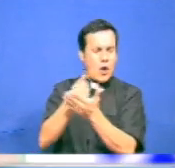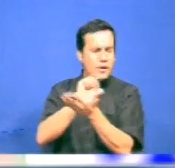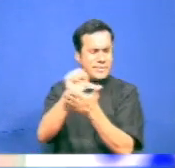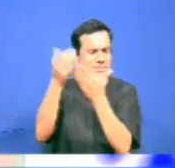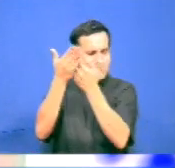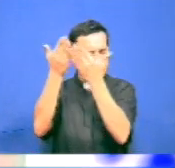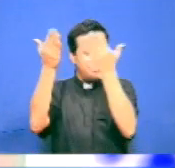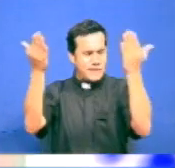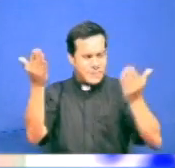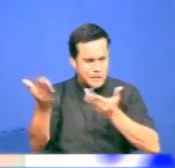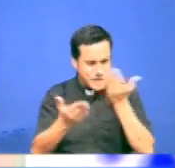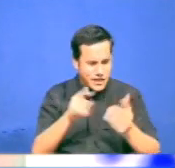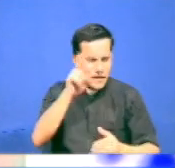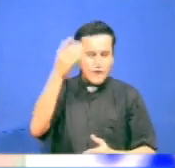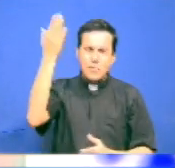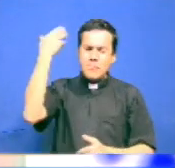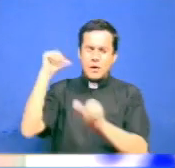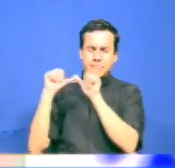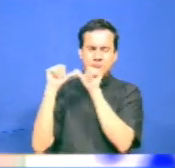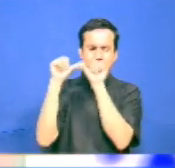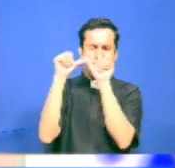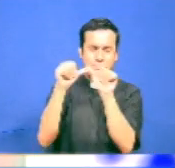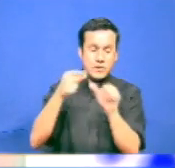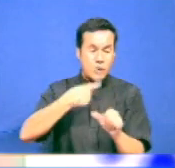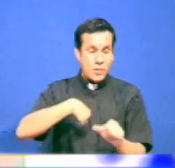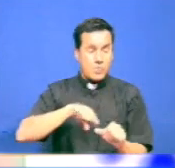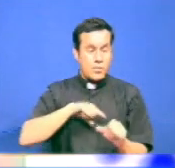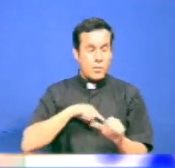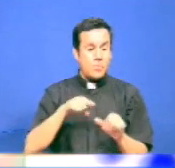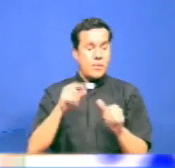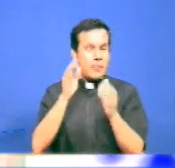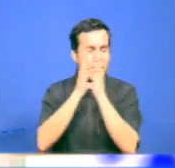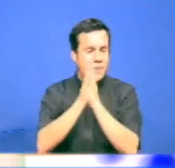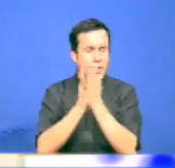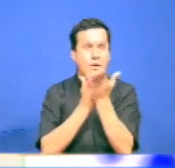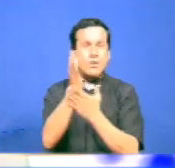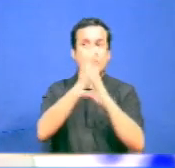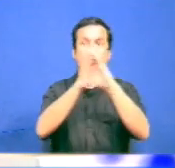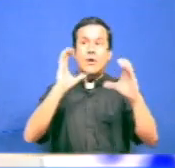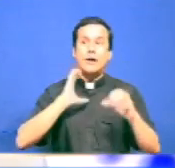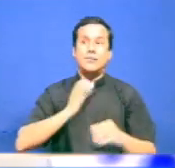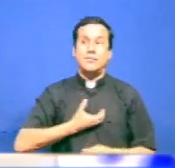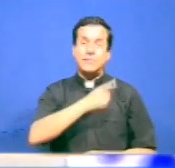waliokupendeza tangu kale. Tunakuomba hayo kwa njia ya mwanao Yesu Kristo.